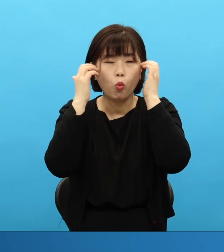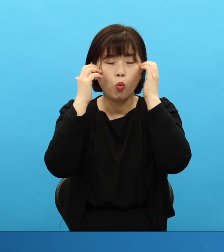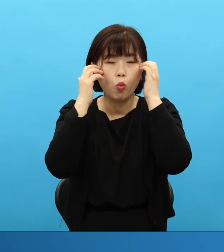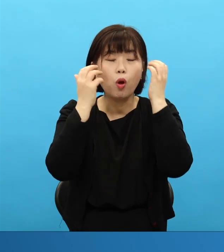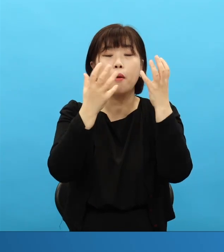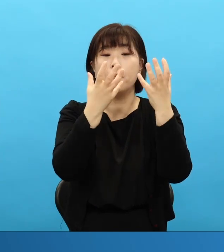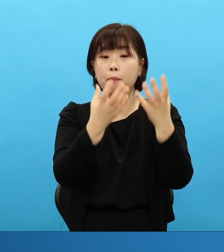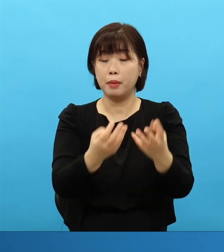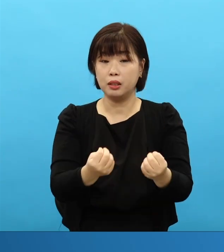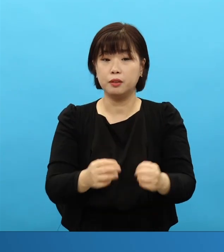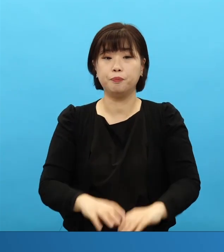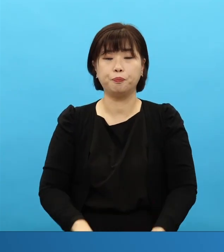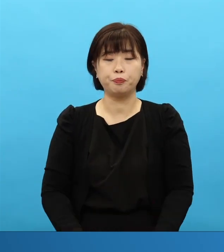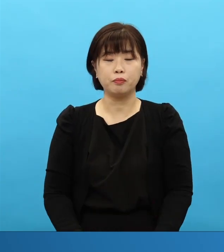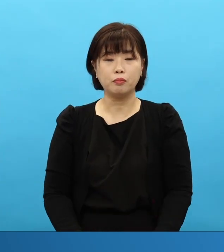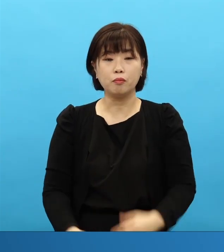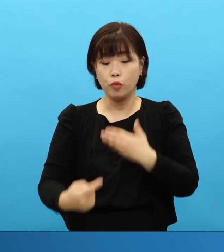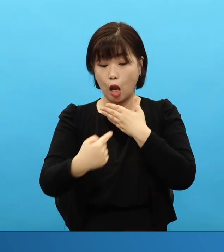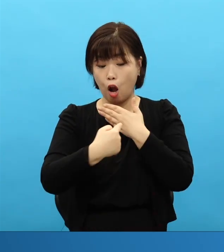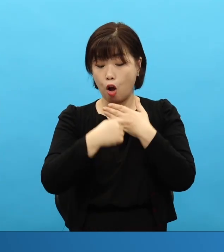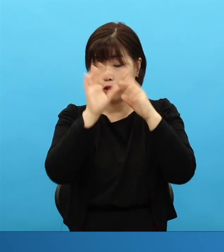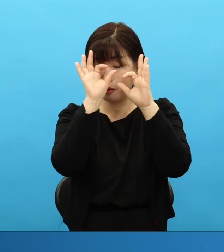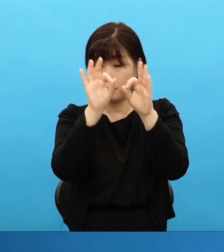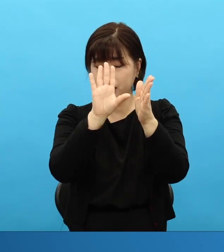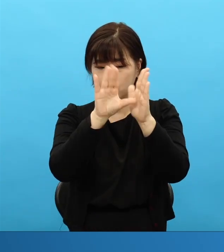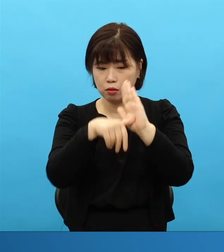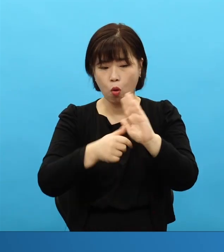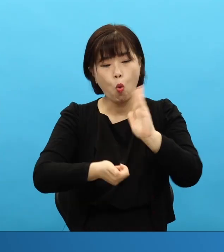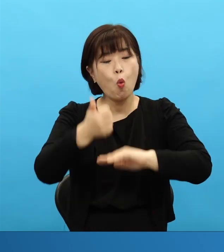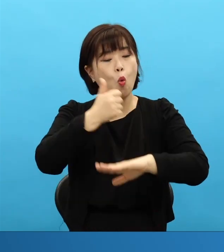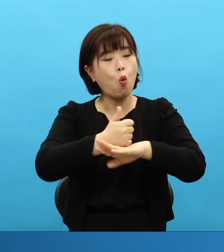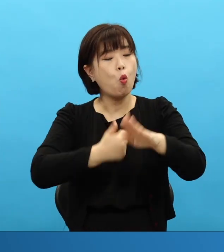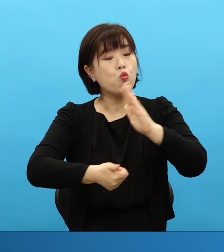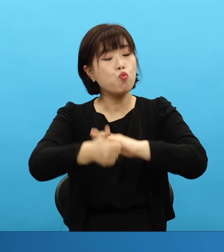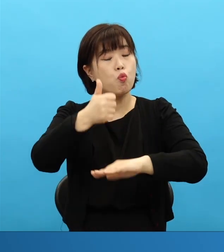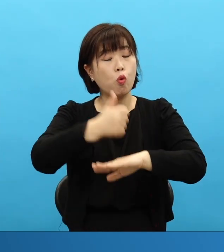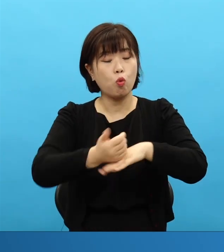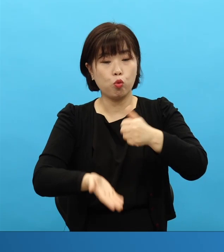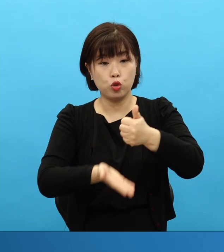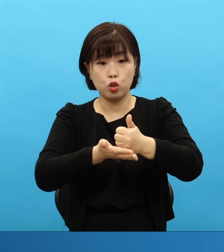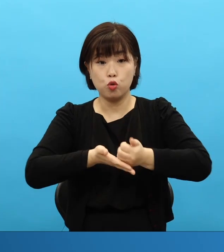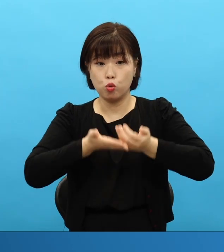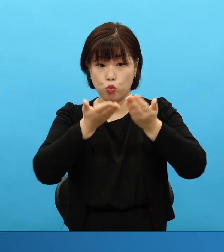세상 사람들이 봤을 때는 성공한 그런 무대이지만 또